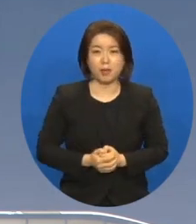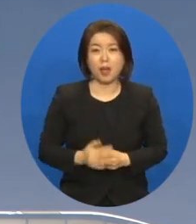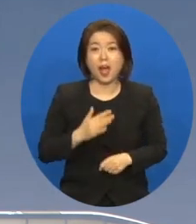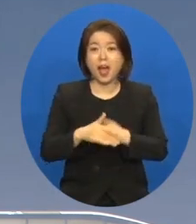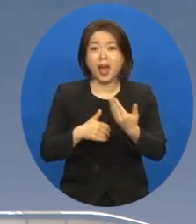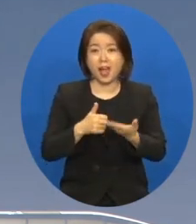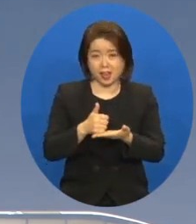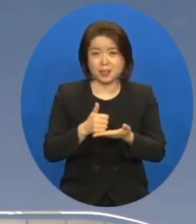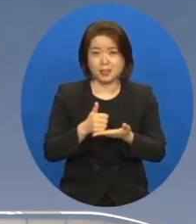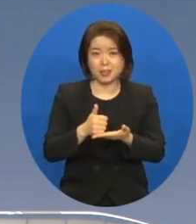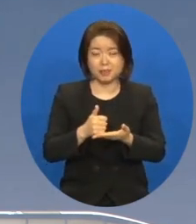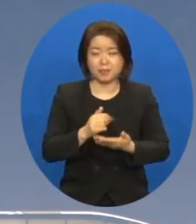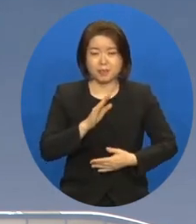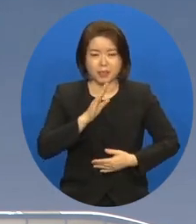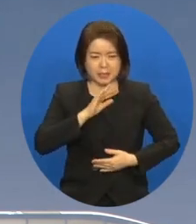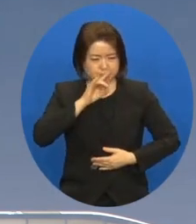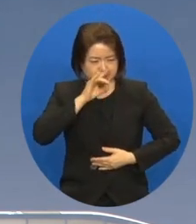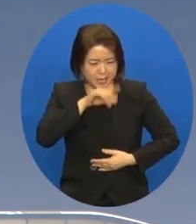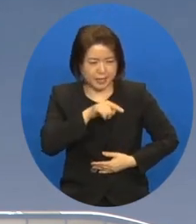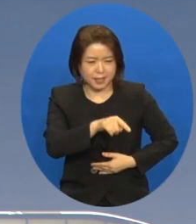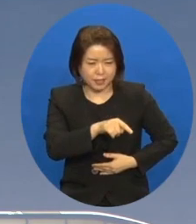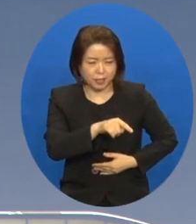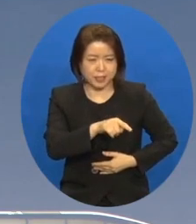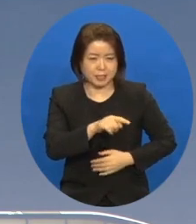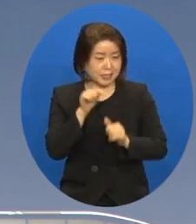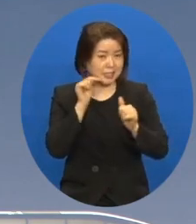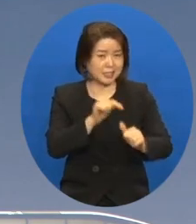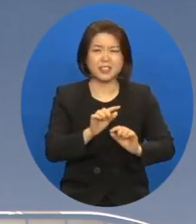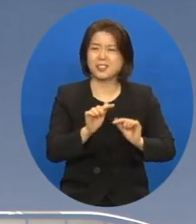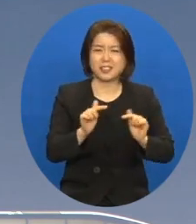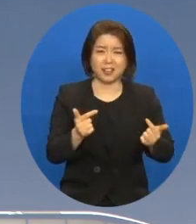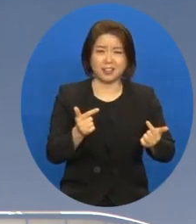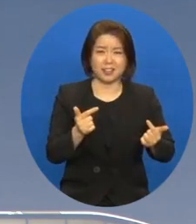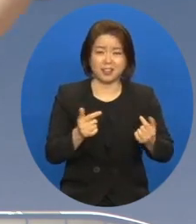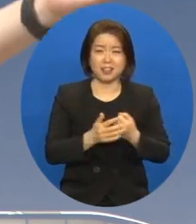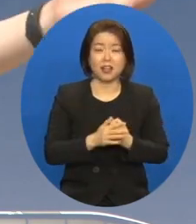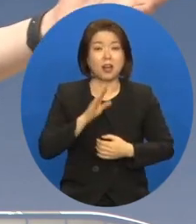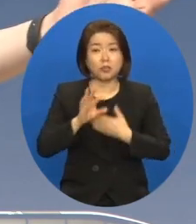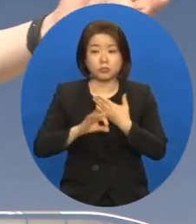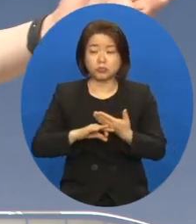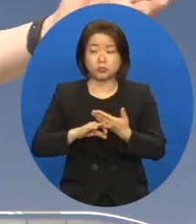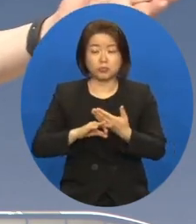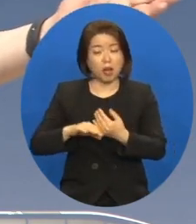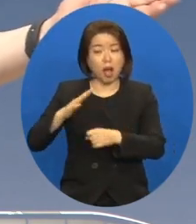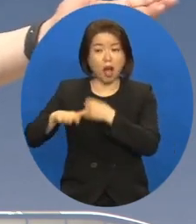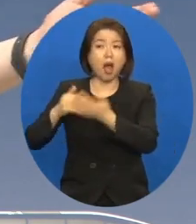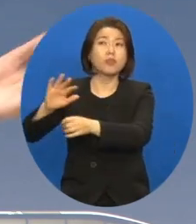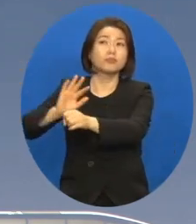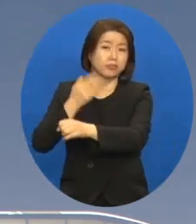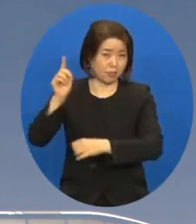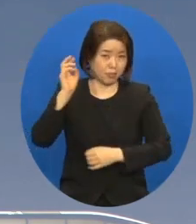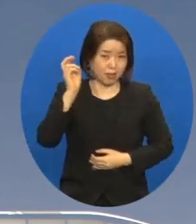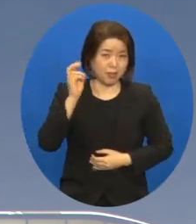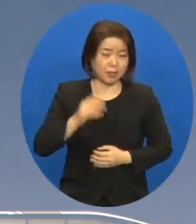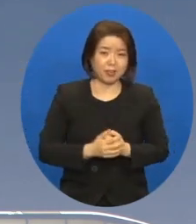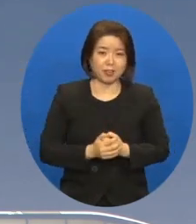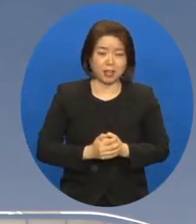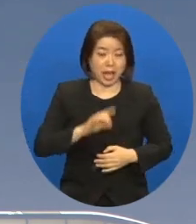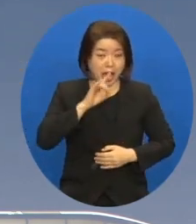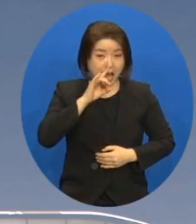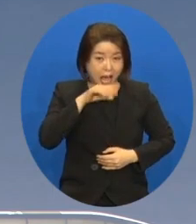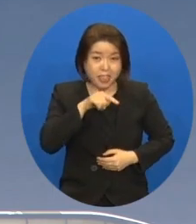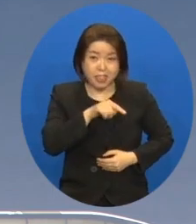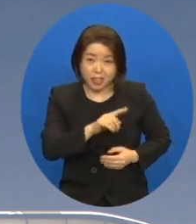하나님이 진짜 안 될 것을 하라고 하셨을까요? 그러면 하나님 잘못이죠. 안 되는 것을